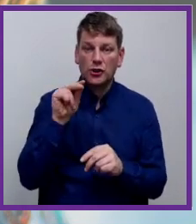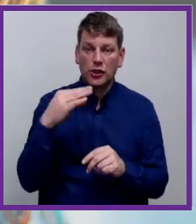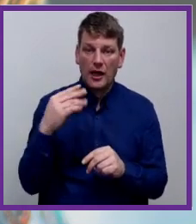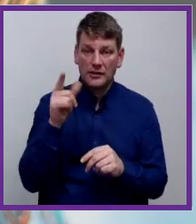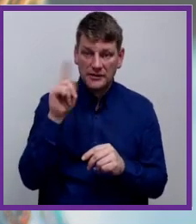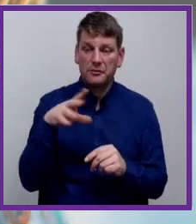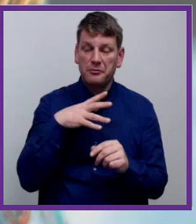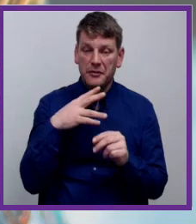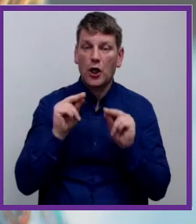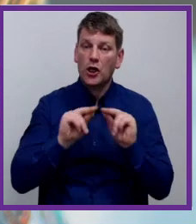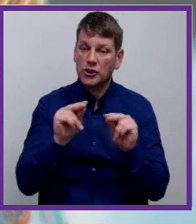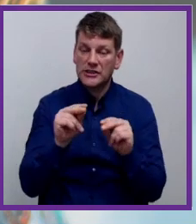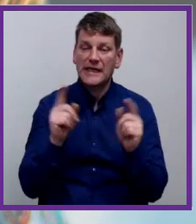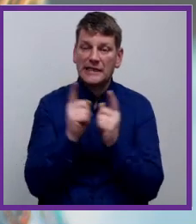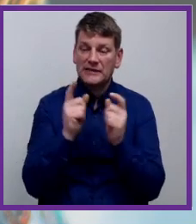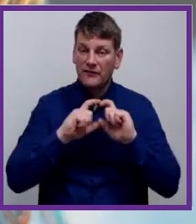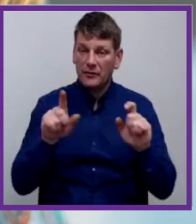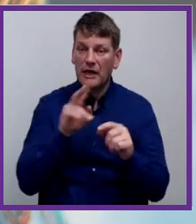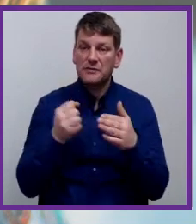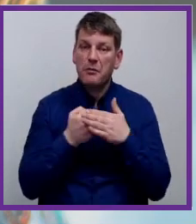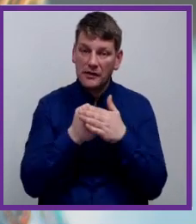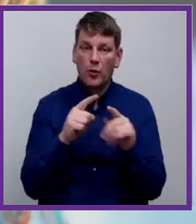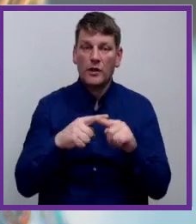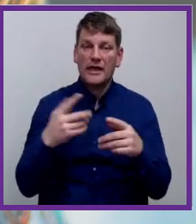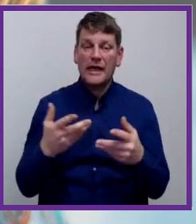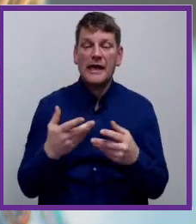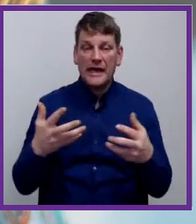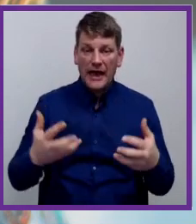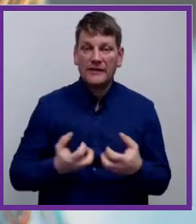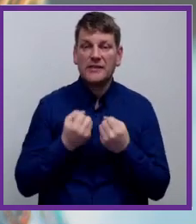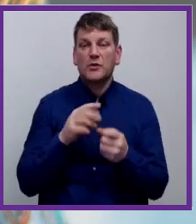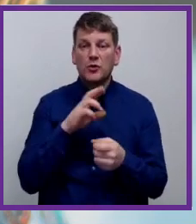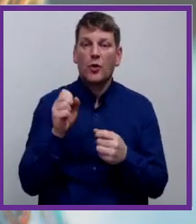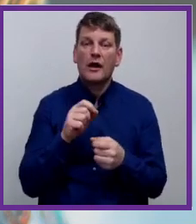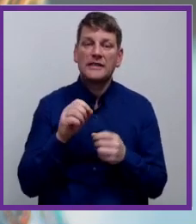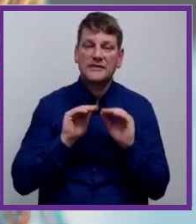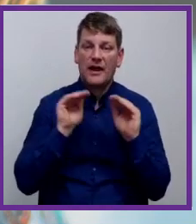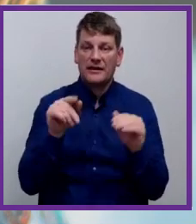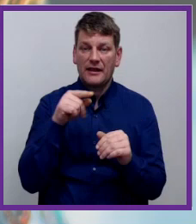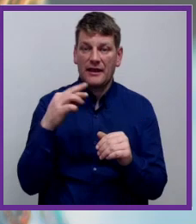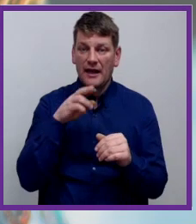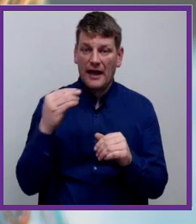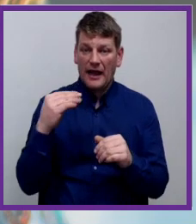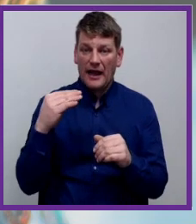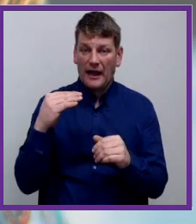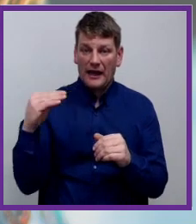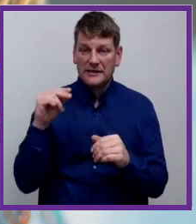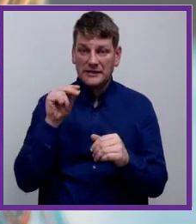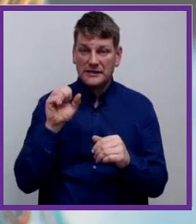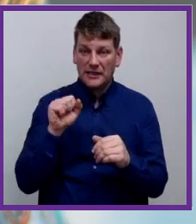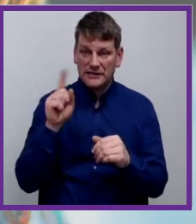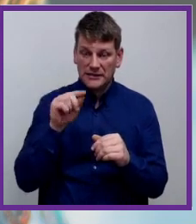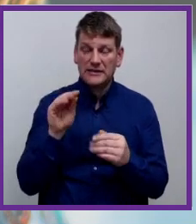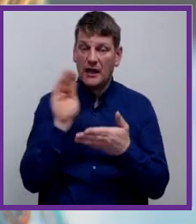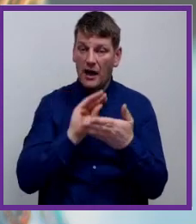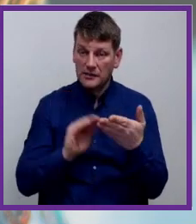filmu, kas balstījās un iedvesmojās no Svētās Terēzes Nobeles dzīves un rakstiem, un kas bija